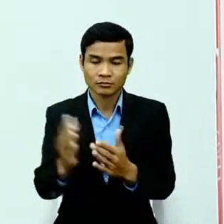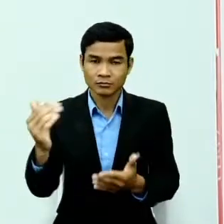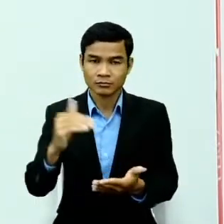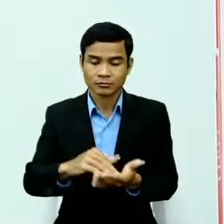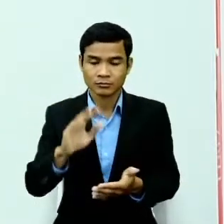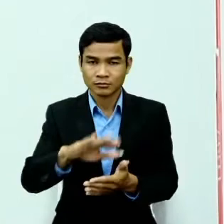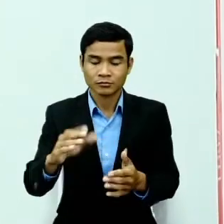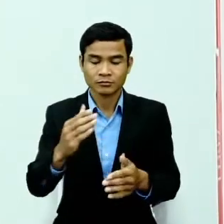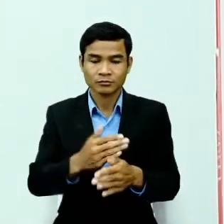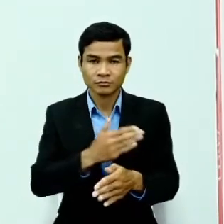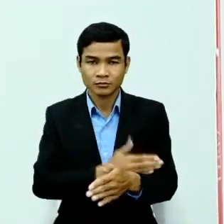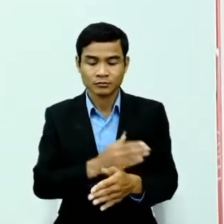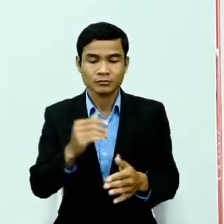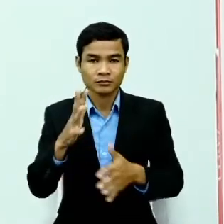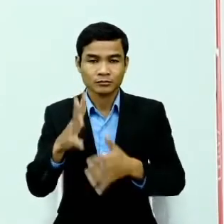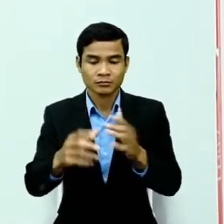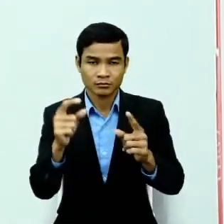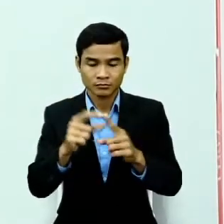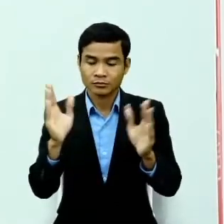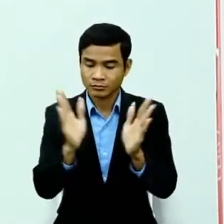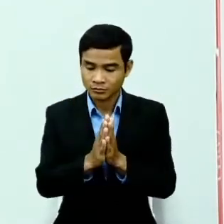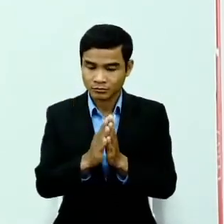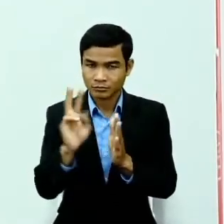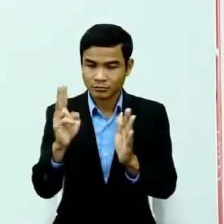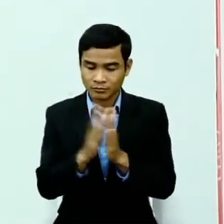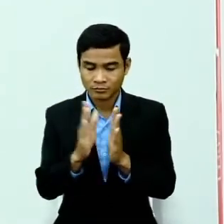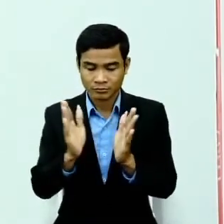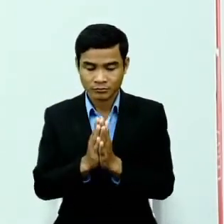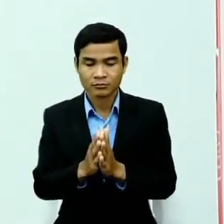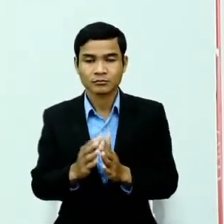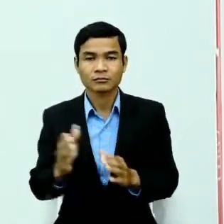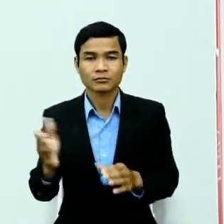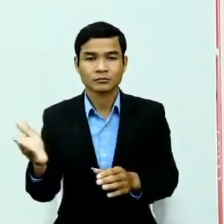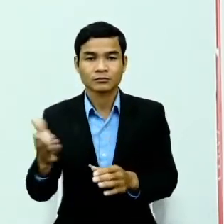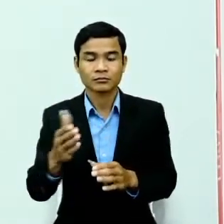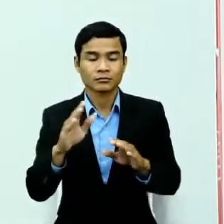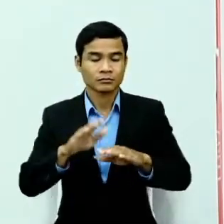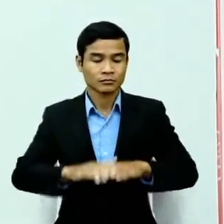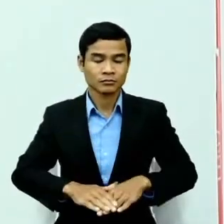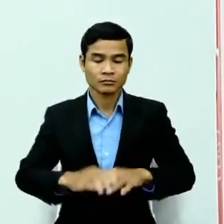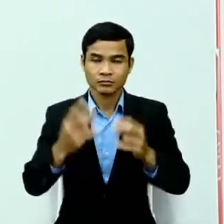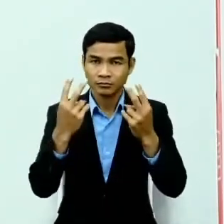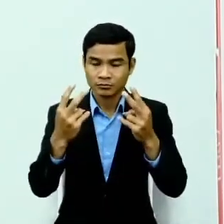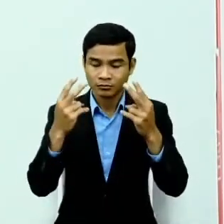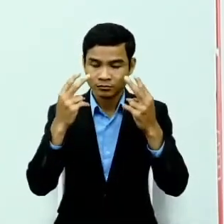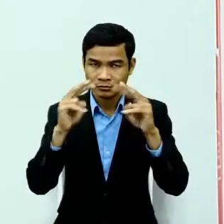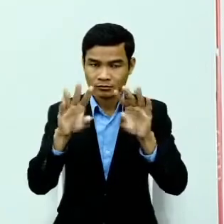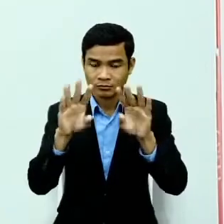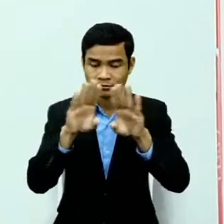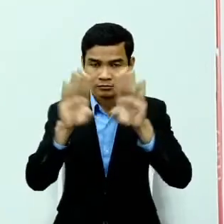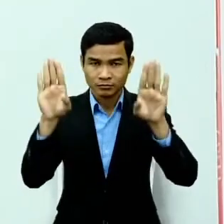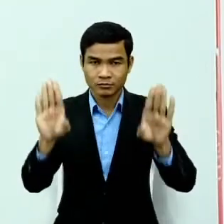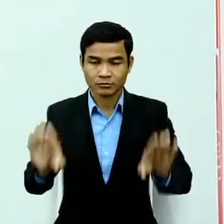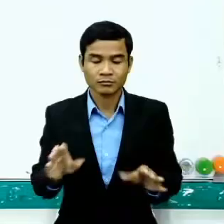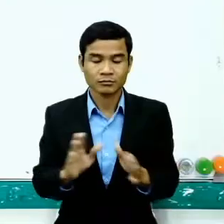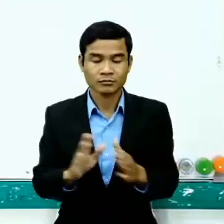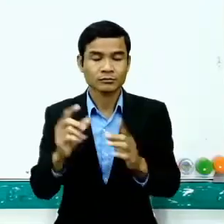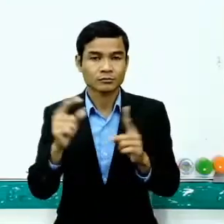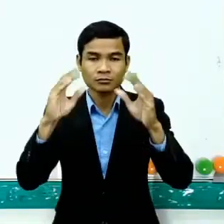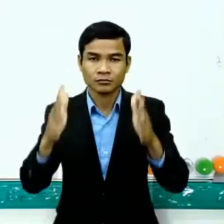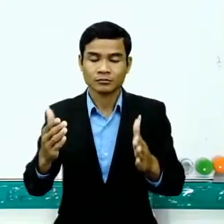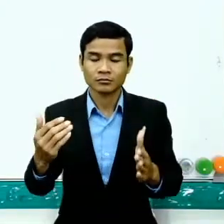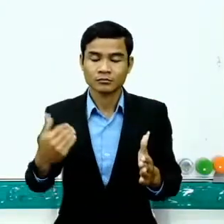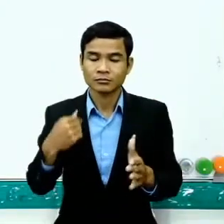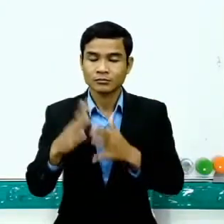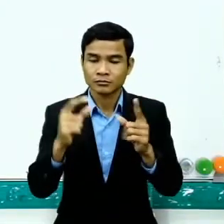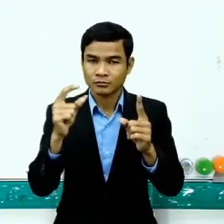tài nâng bồn ăn pịa con tiệt đại mặt đó pí đại đại lượt to treo mưa pịa đại nè kêu